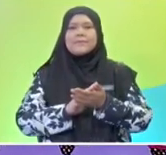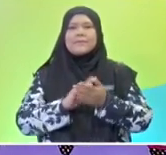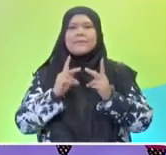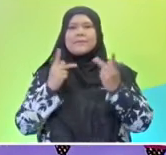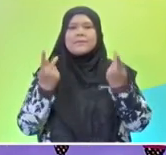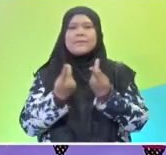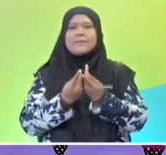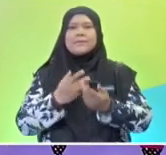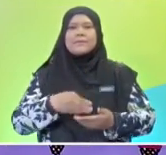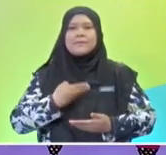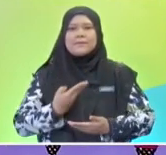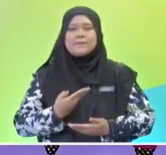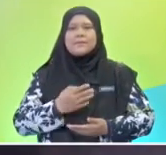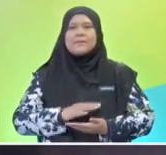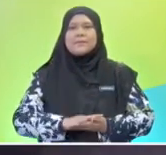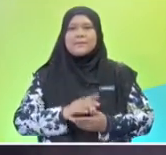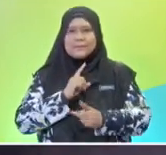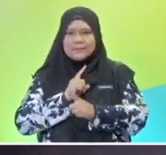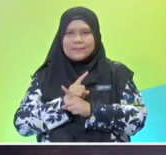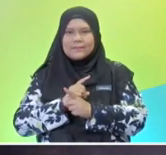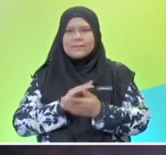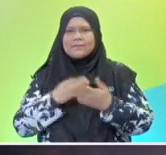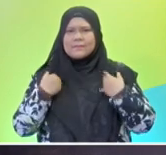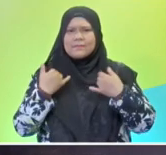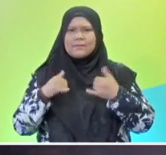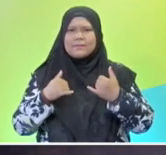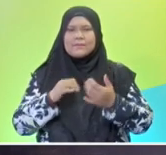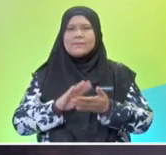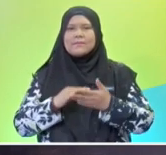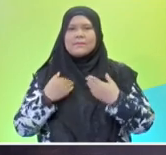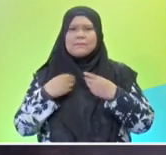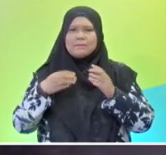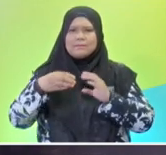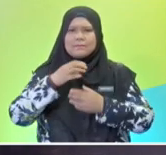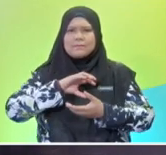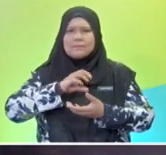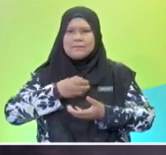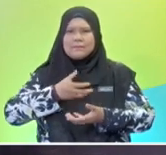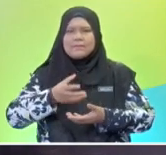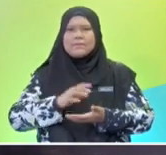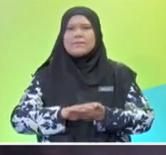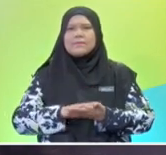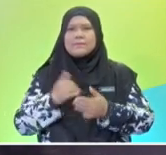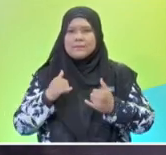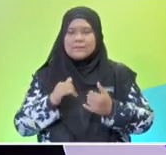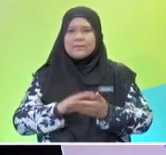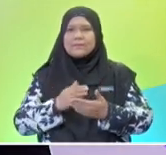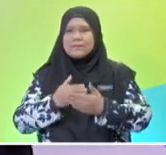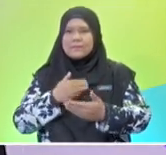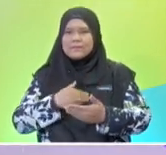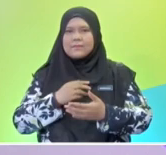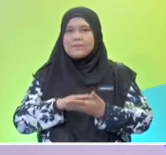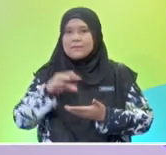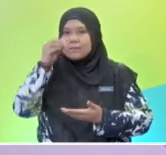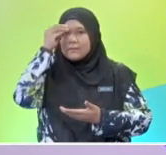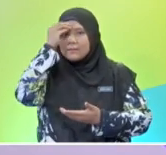keluarga bahagia. Ya, betul. Ha, ada permainan ke ni Cikgu? Saya dah pegang dadu dah ni. Ya, ada permainan. Tapi sebelum permainan, kita kena